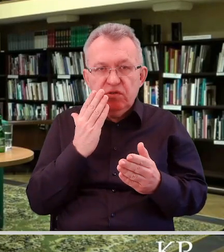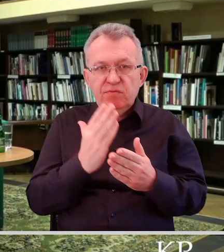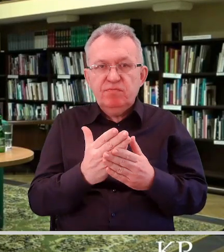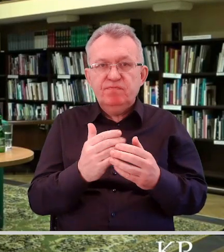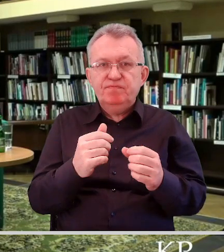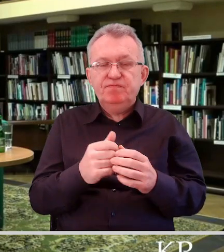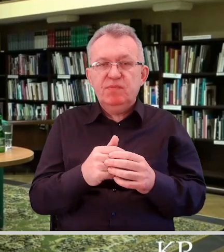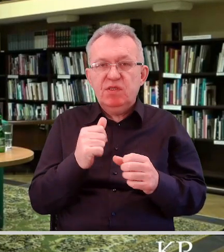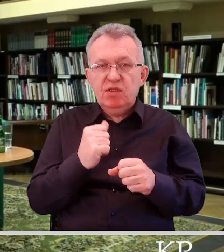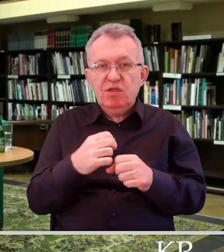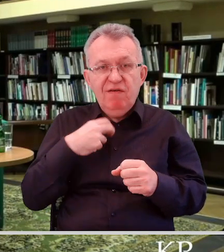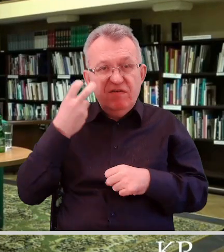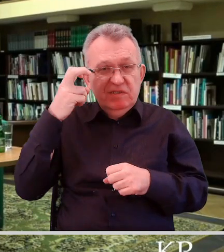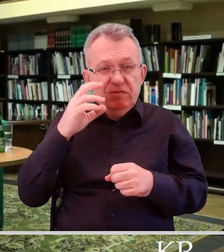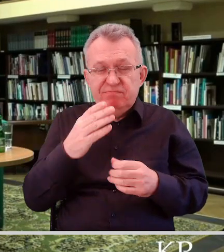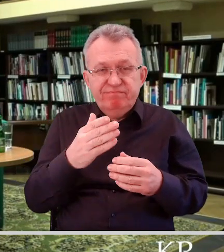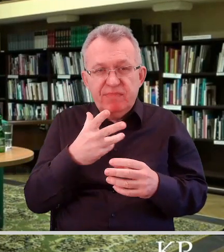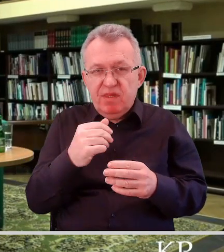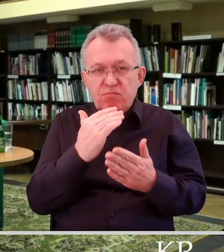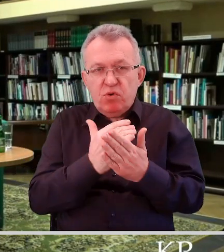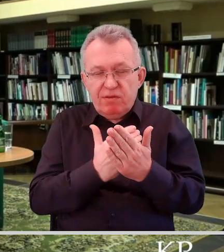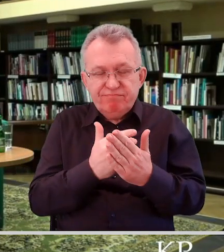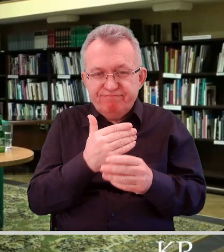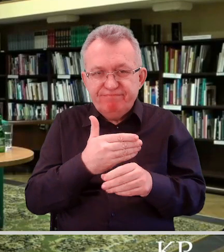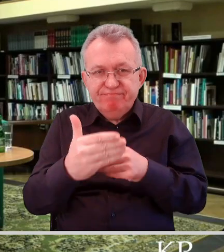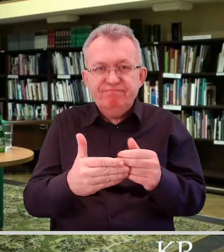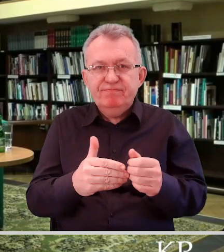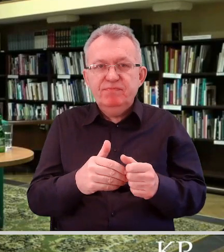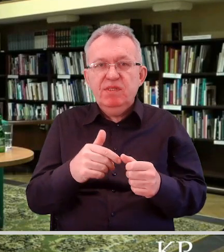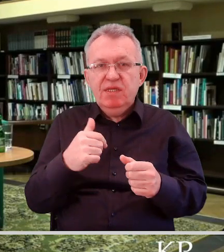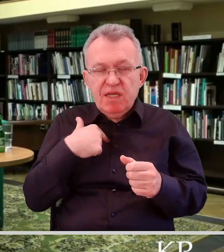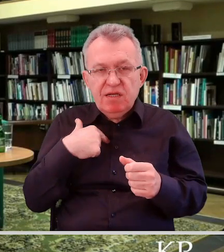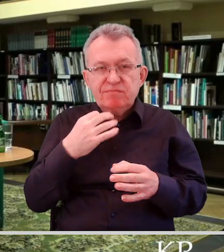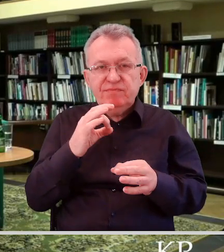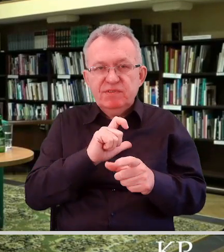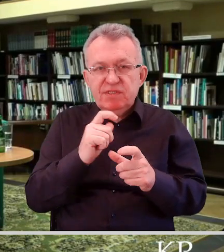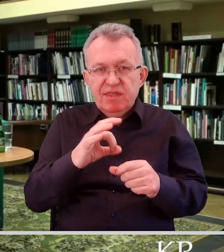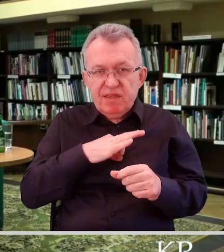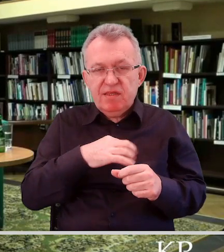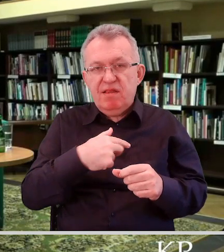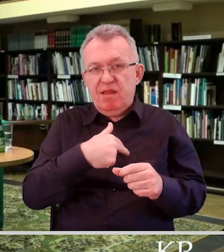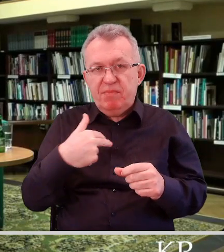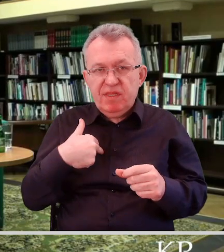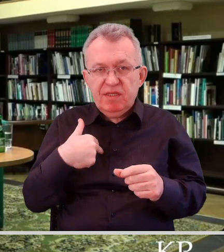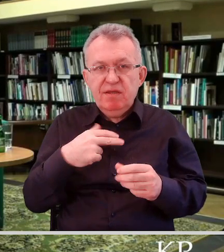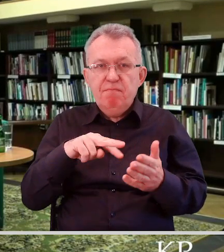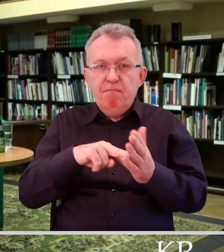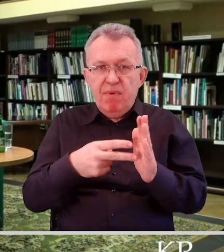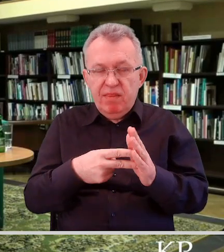jest tak, że ja sobie coś wymyśliłam, że to będzie program, tylko uświadamiam sobie, że w ogóle dla mnie koncept